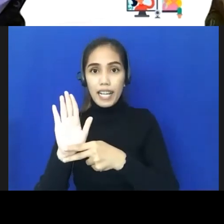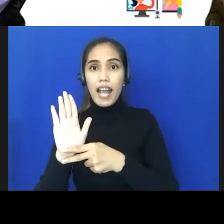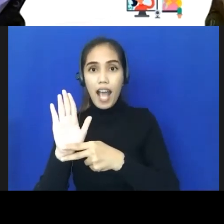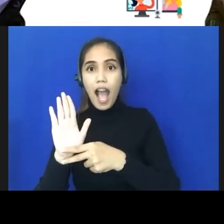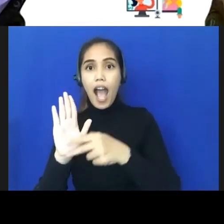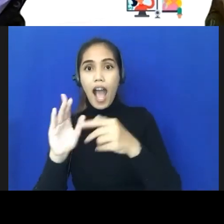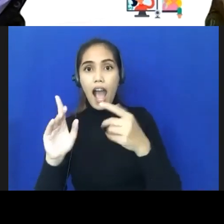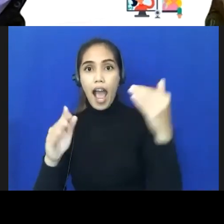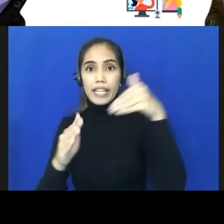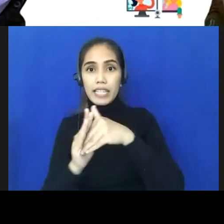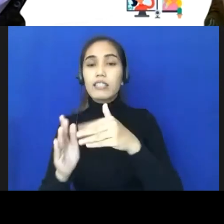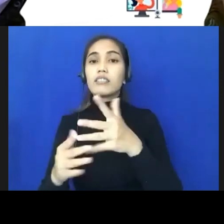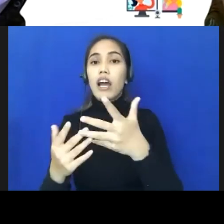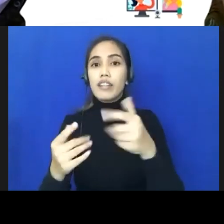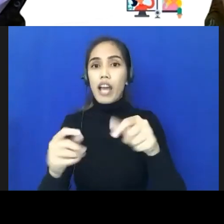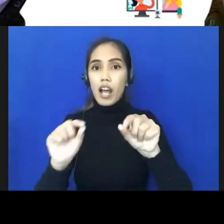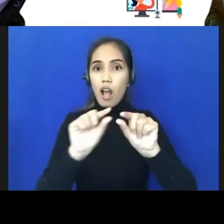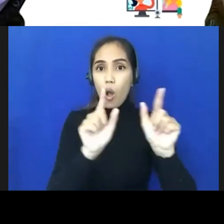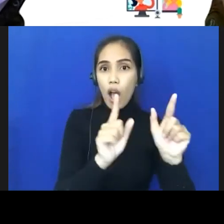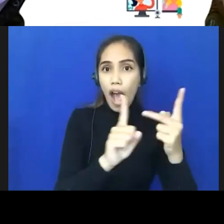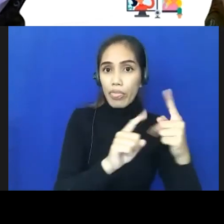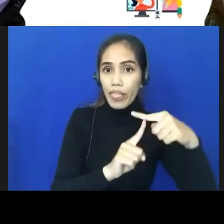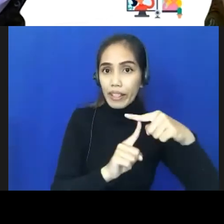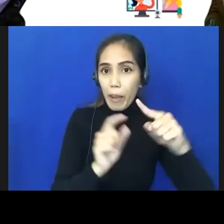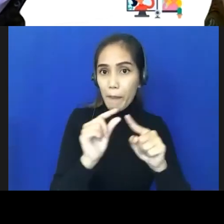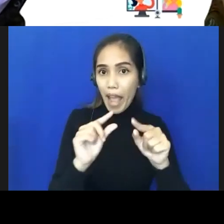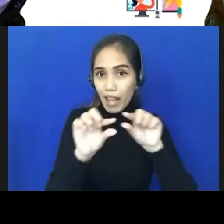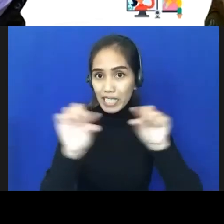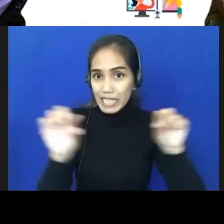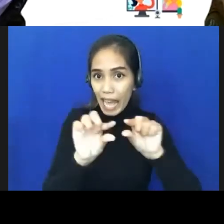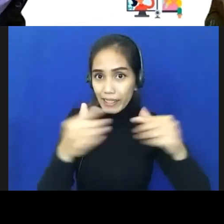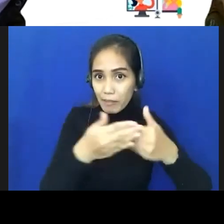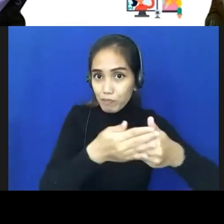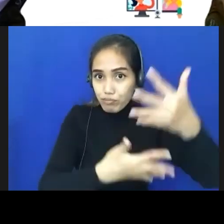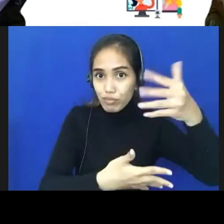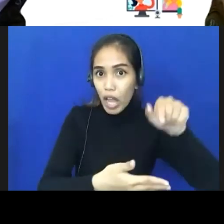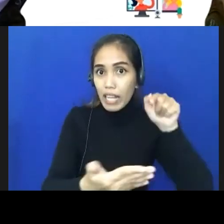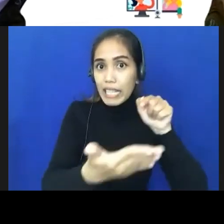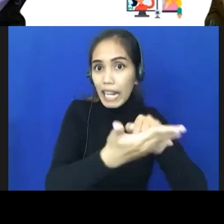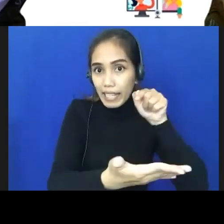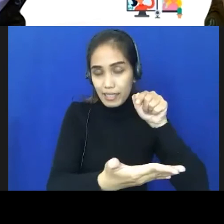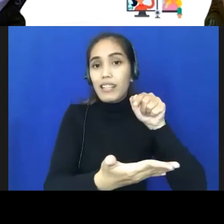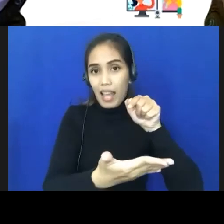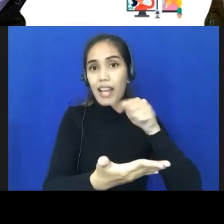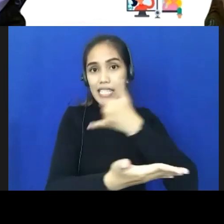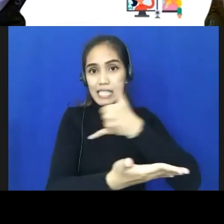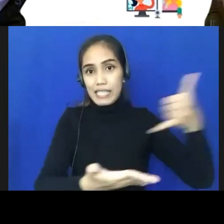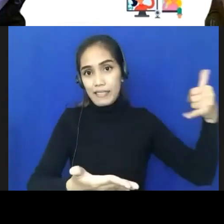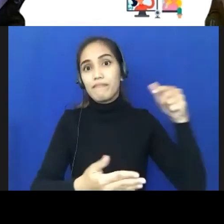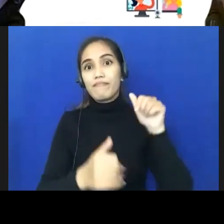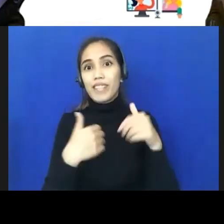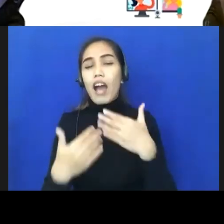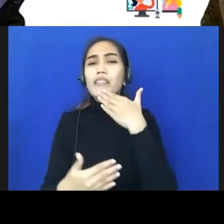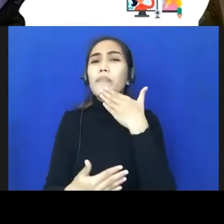ada di chat box. Terima kasih kepada para narasumber yang sudah memberikan paparannya,